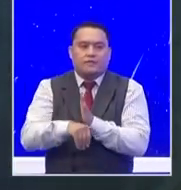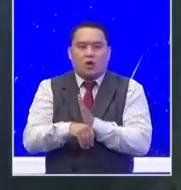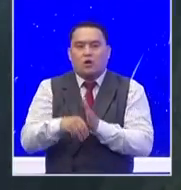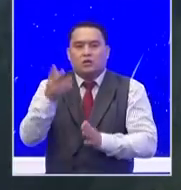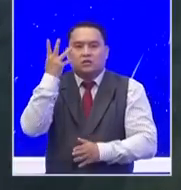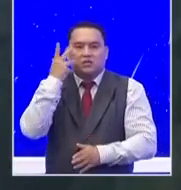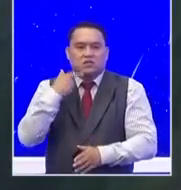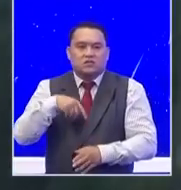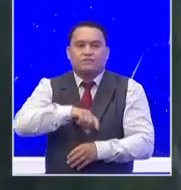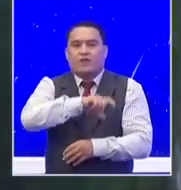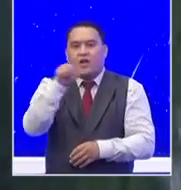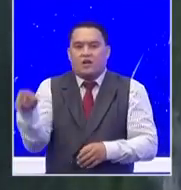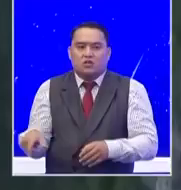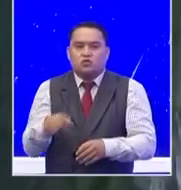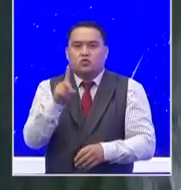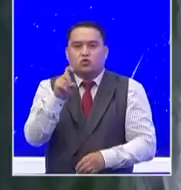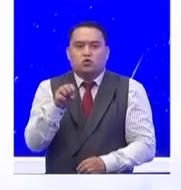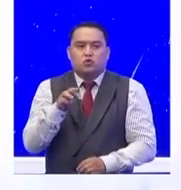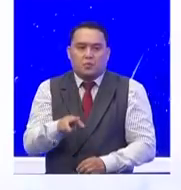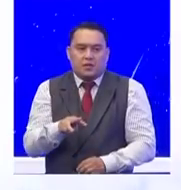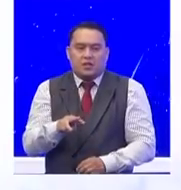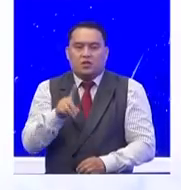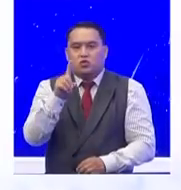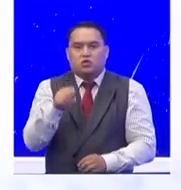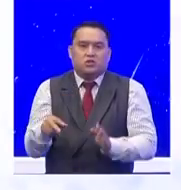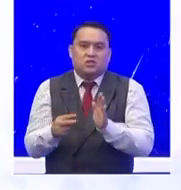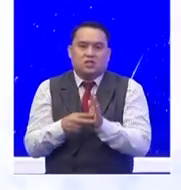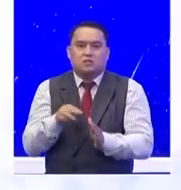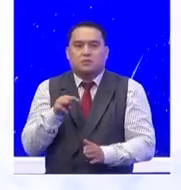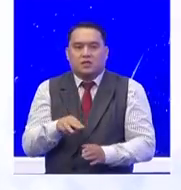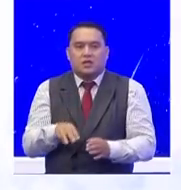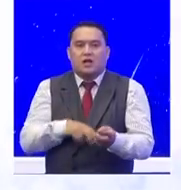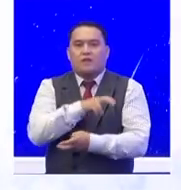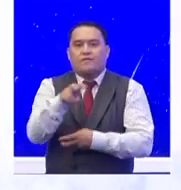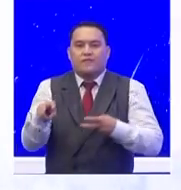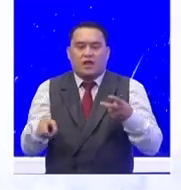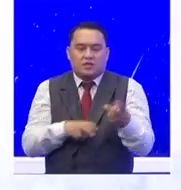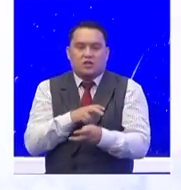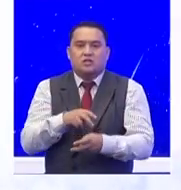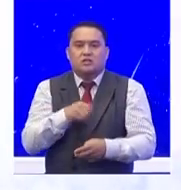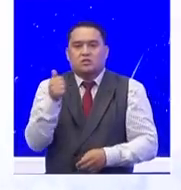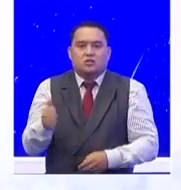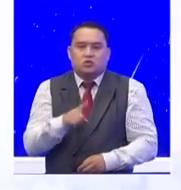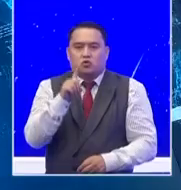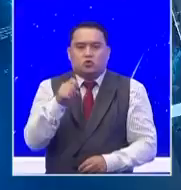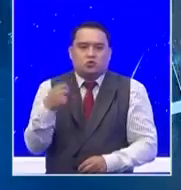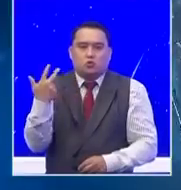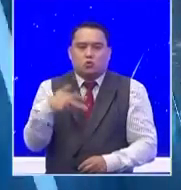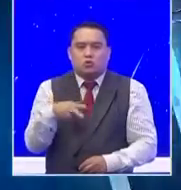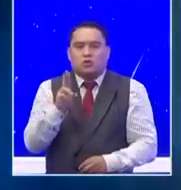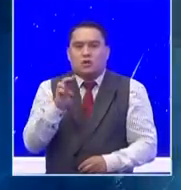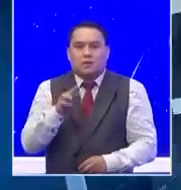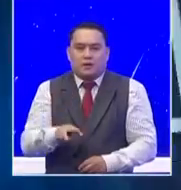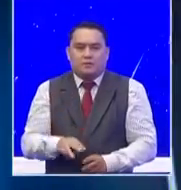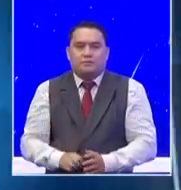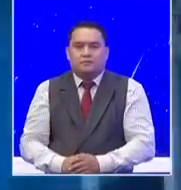түсті арканың биіктігі 100 метр, ал мұнара биіктігі 108 метр. Әткеншектің тербеліс жылдамдығы сағатына 130 шақырым. Топтаманы